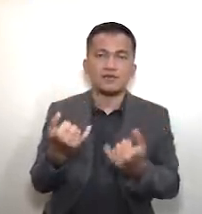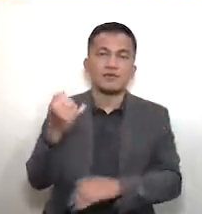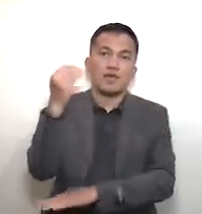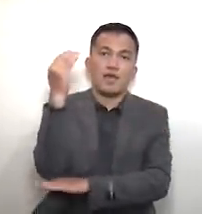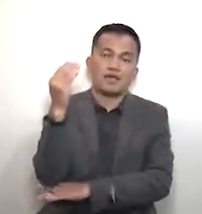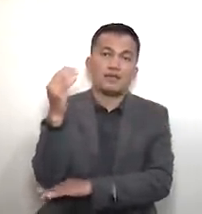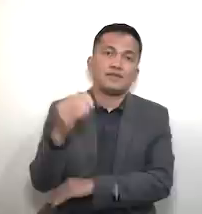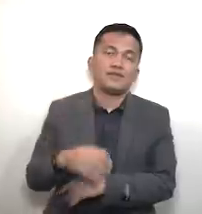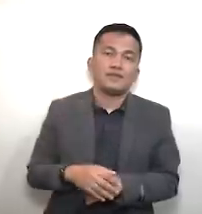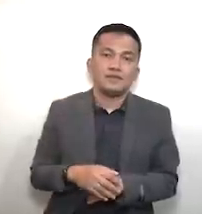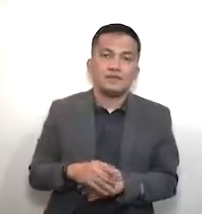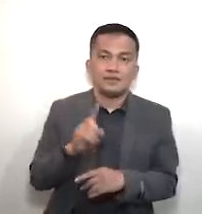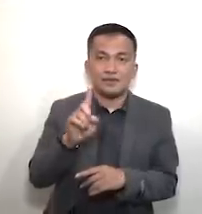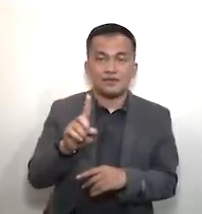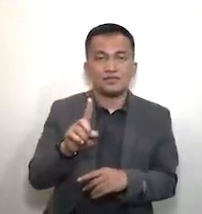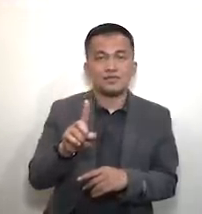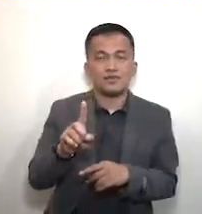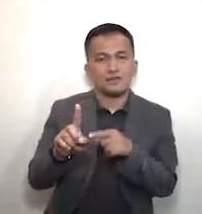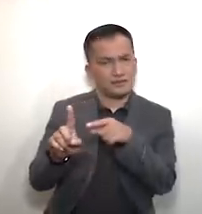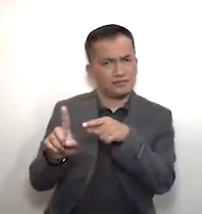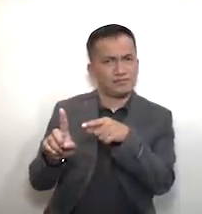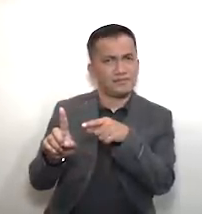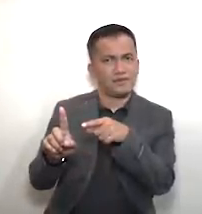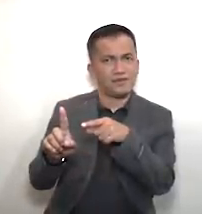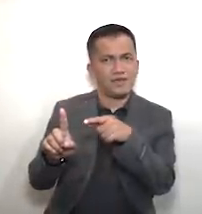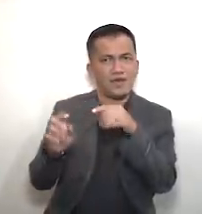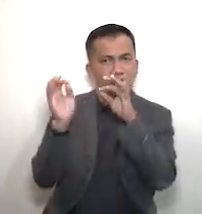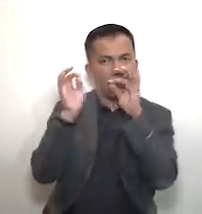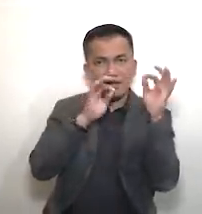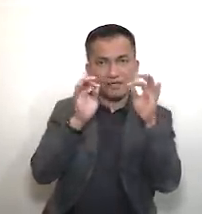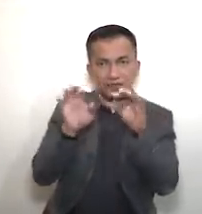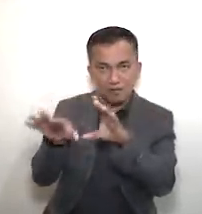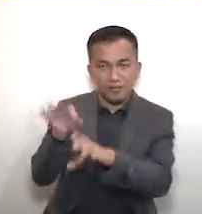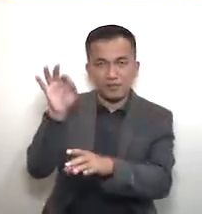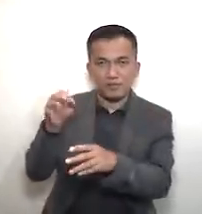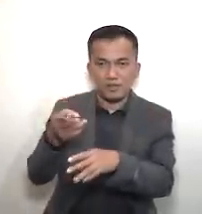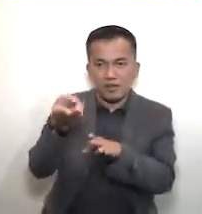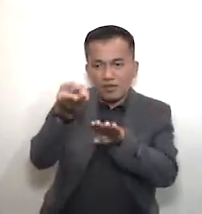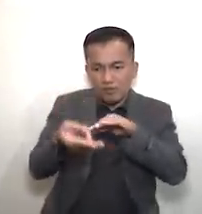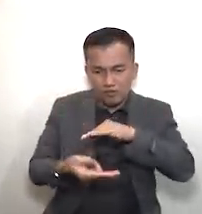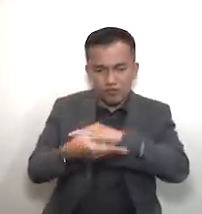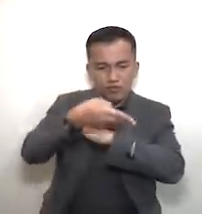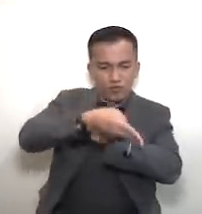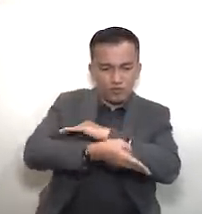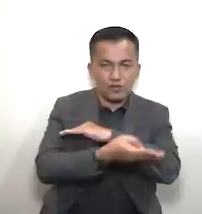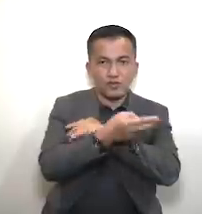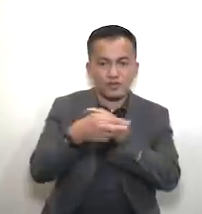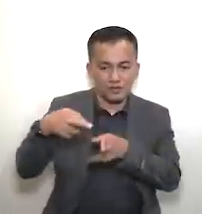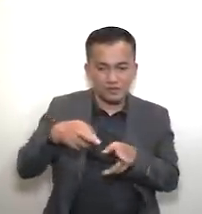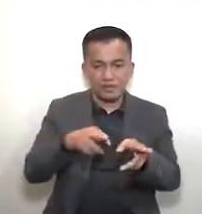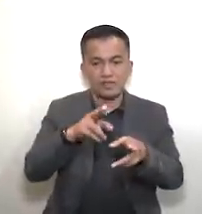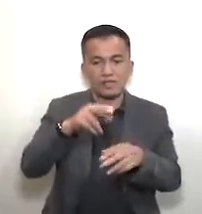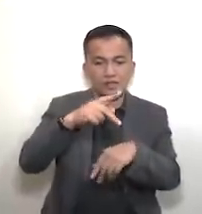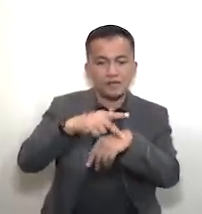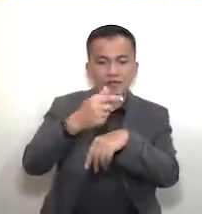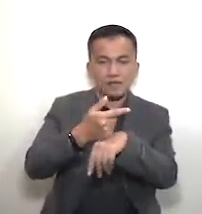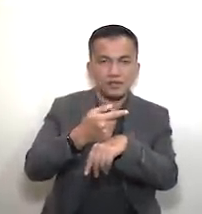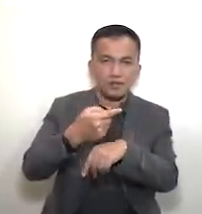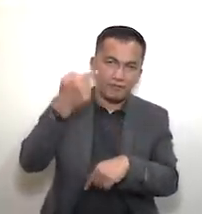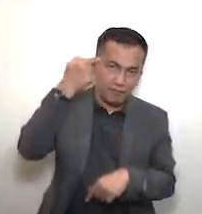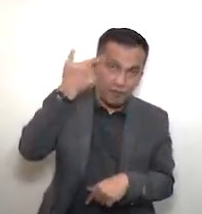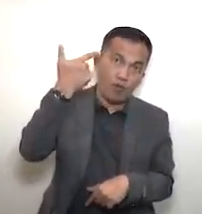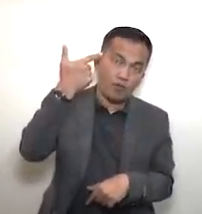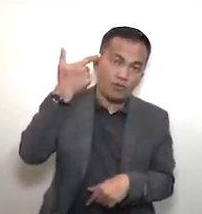tanghali, isa pong adik ang natagpuang palutang-lutang sa Ilog Pasig na may tama sa